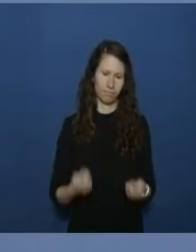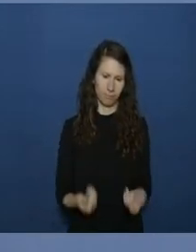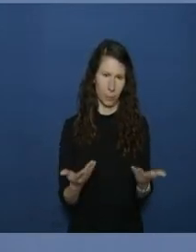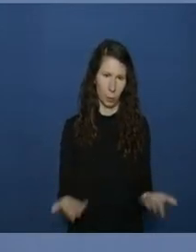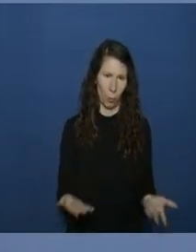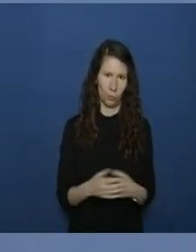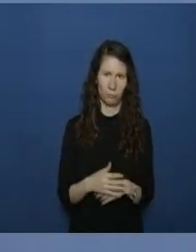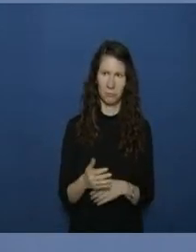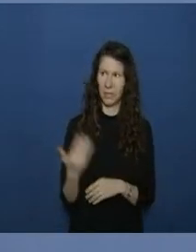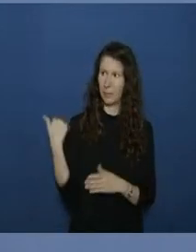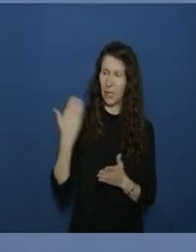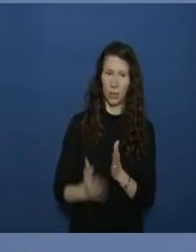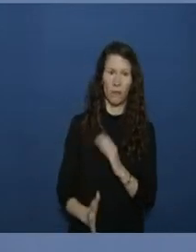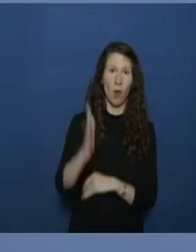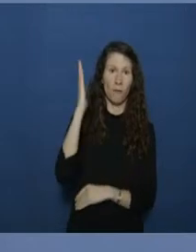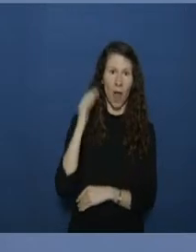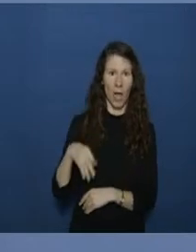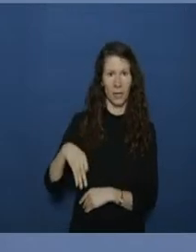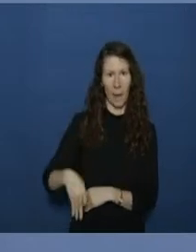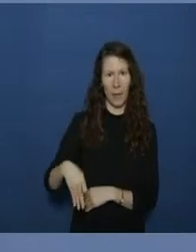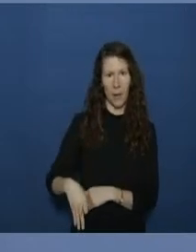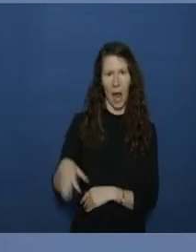über die letzten 5 Jahre geführt haben.